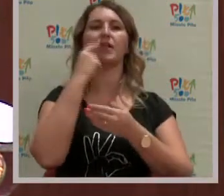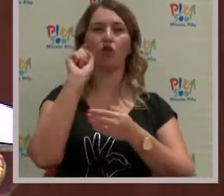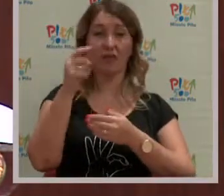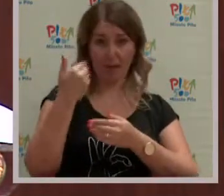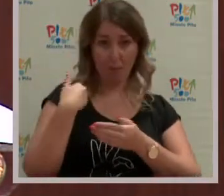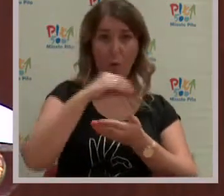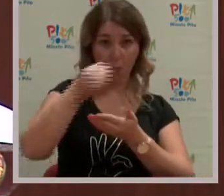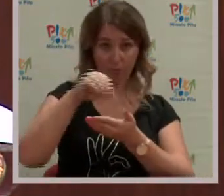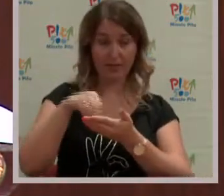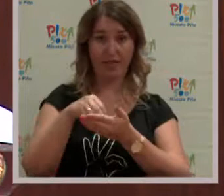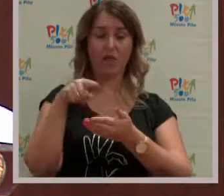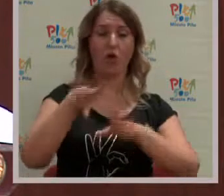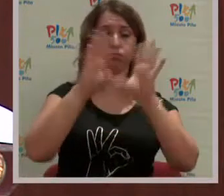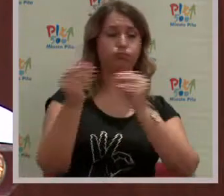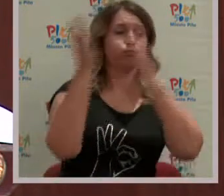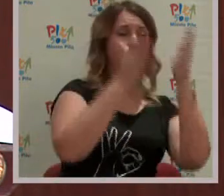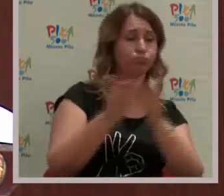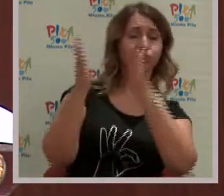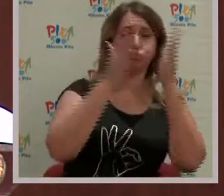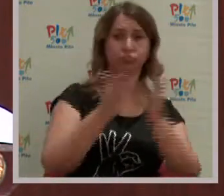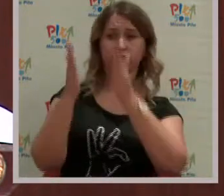Przygotowywał je wtedy